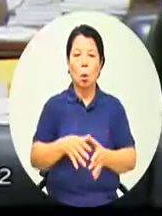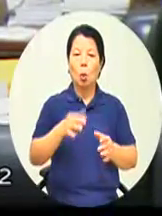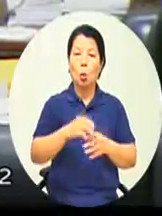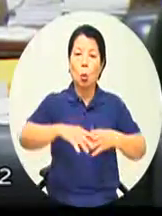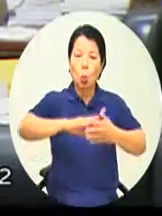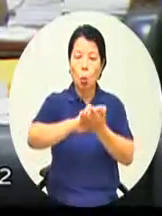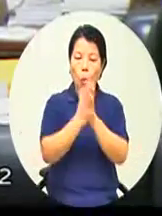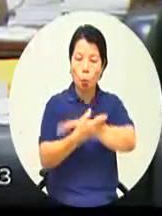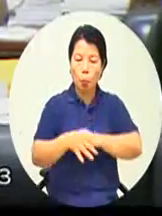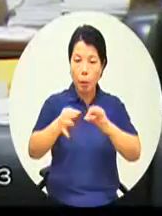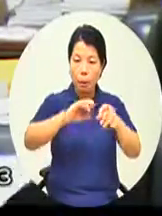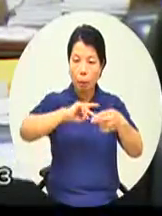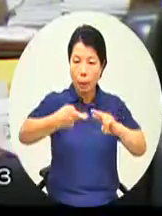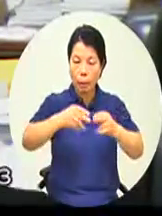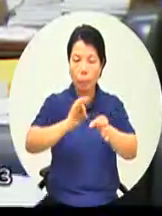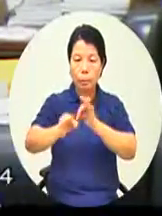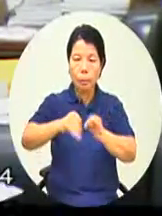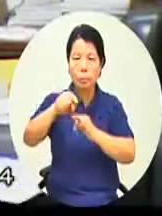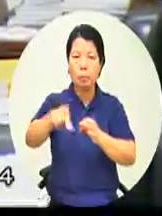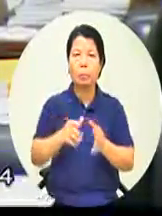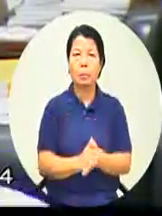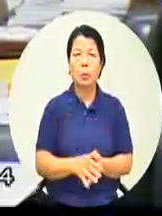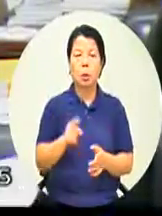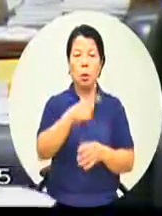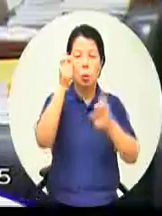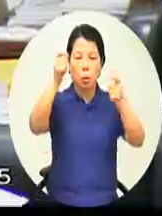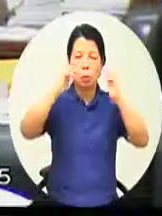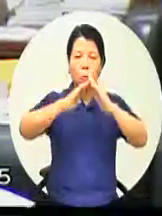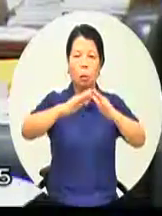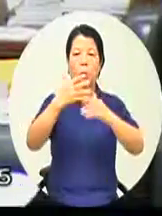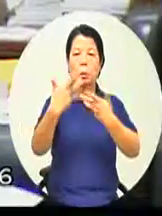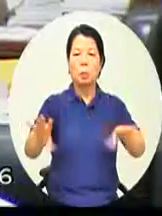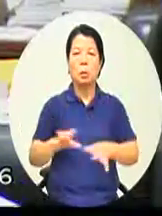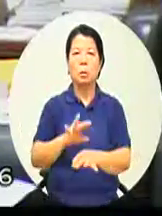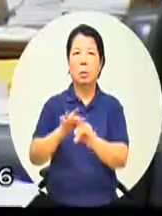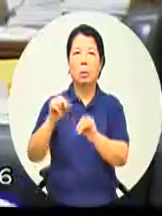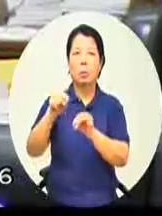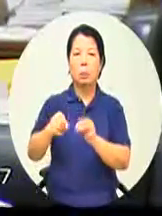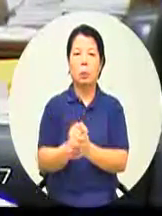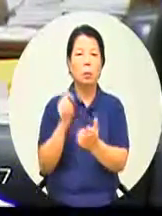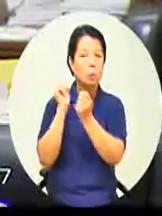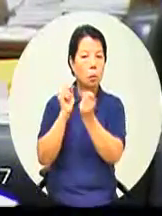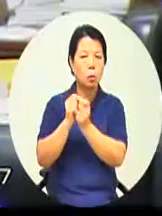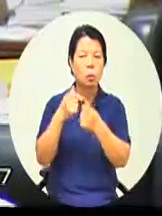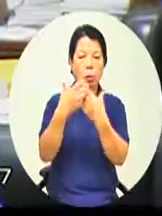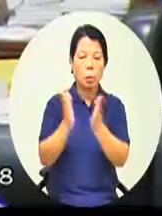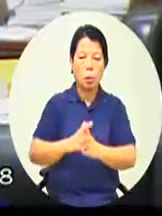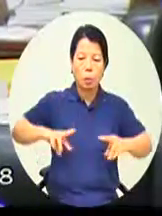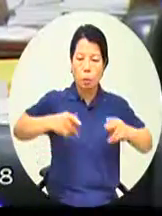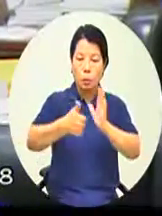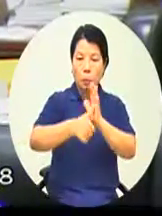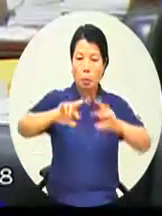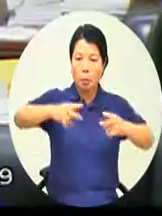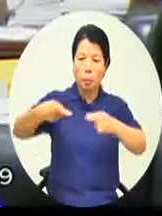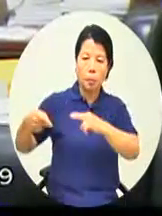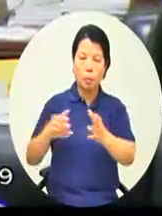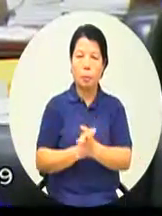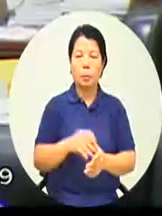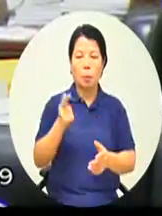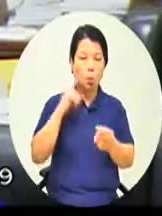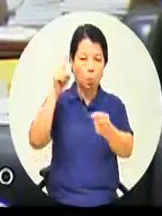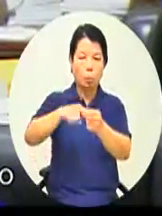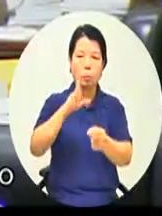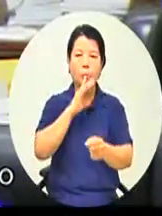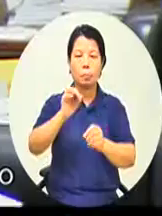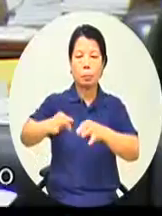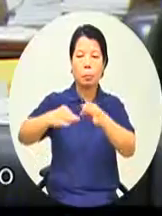疑是大概大家都知道有高雄市有很多的土地都最近都在进行做变更，变更的目的我想变为